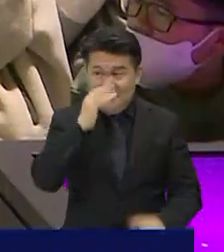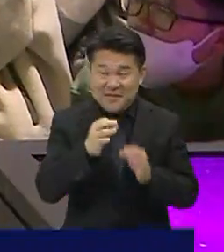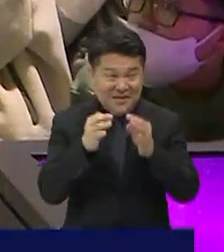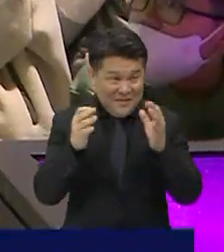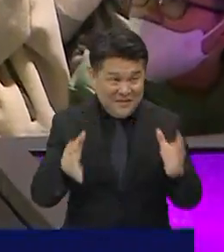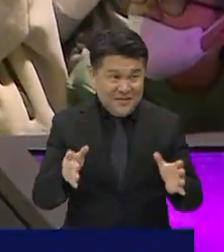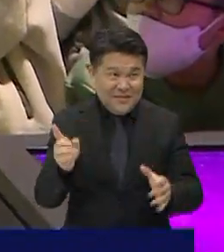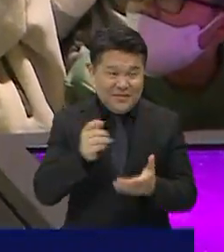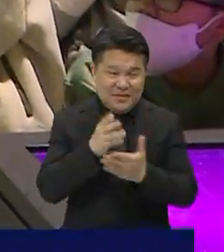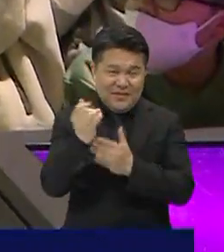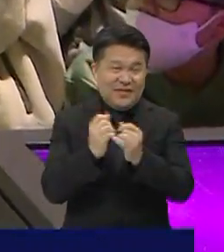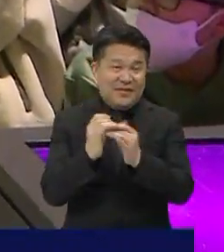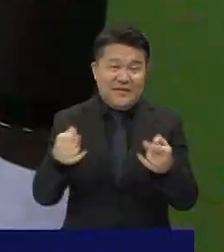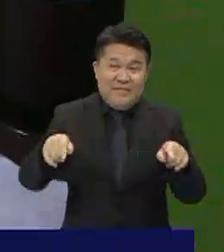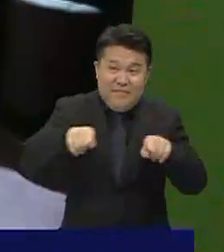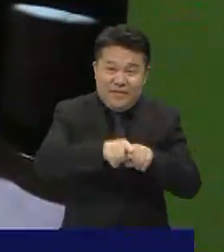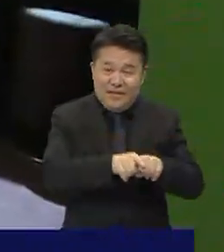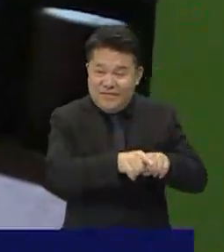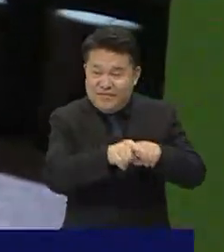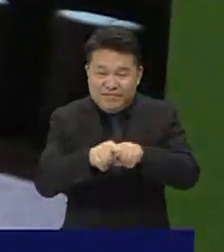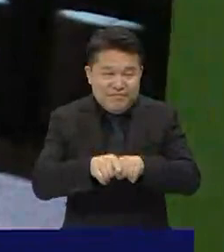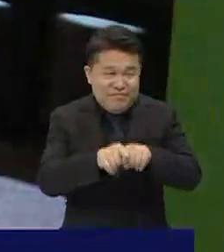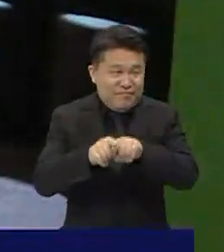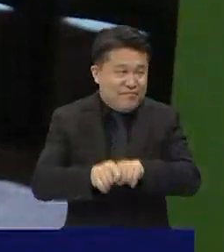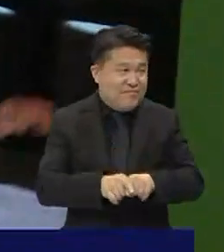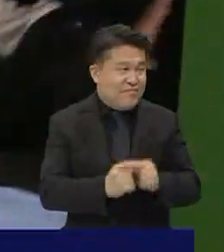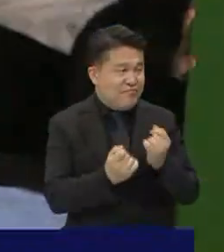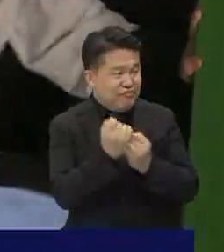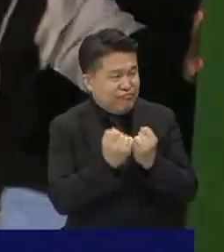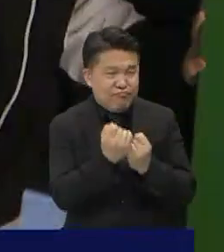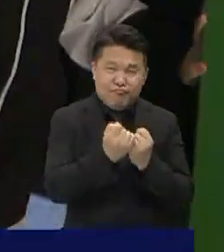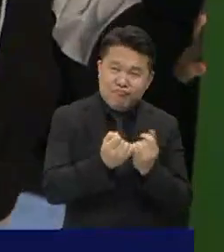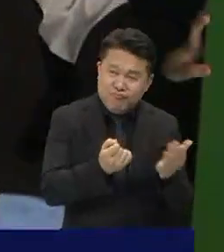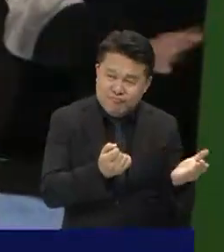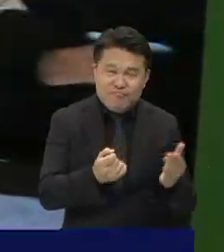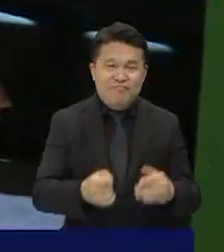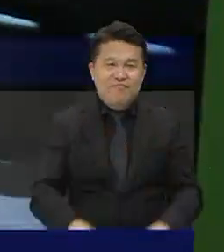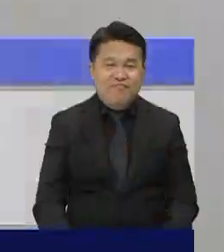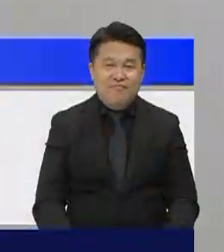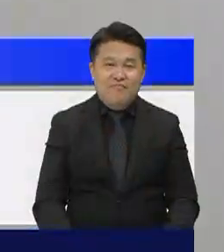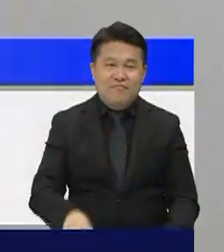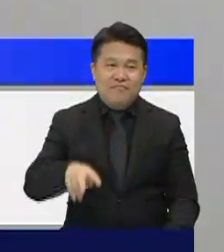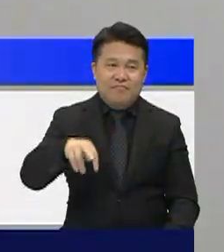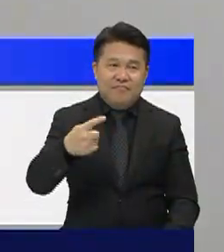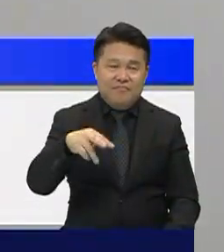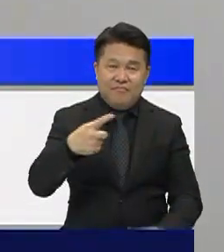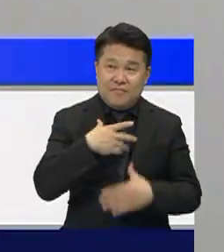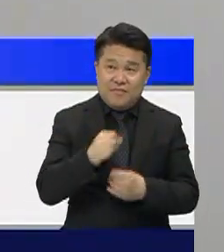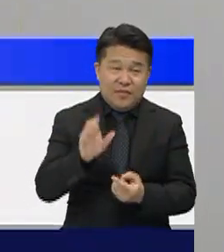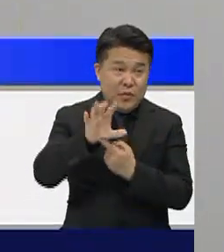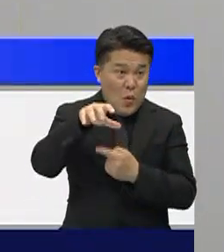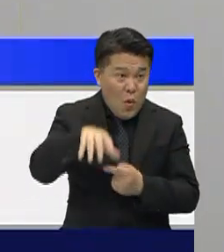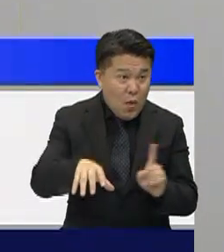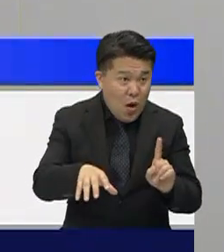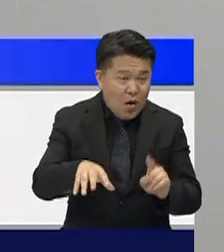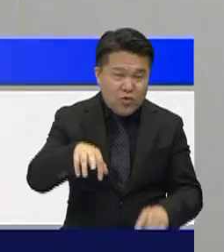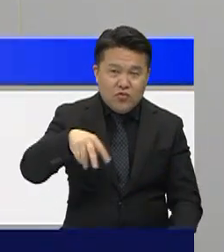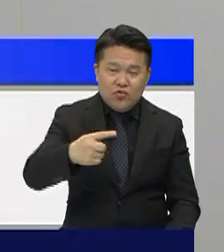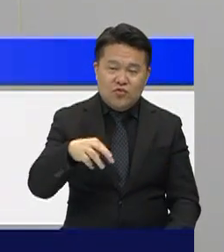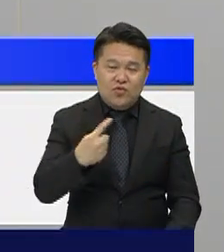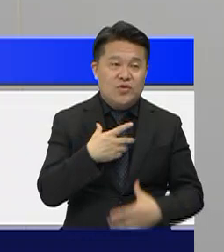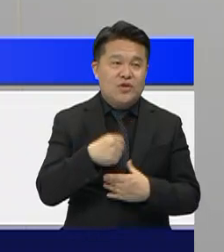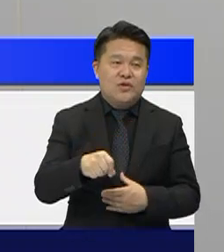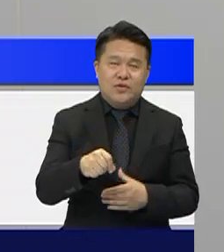내내 전문 해설사가 동행하며 관람객들의 이해를 돕습니다. 이 수소 안전 뮤지엄은 수소